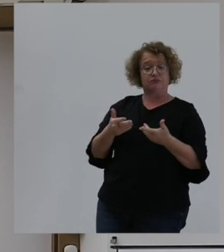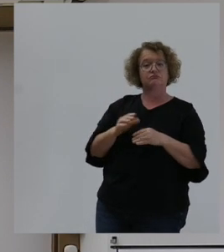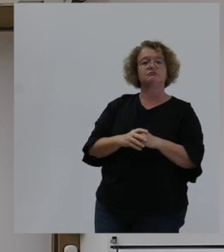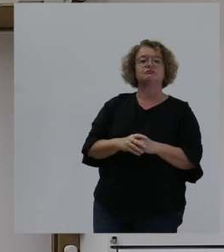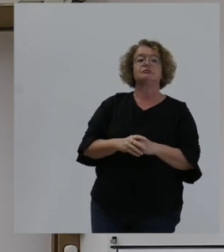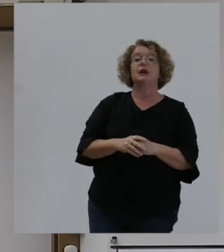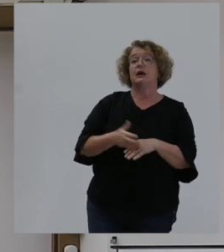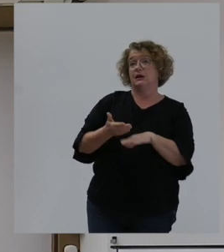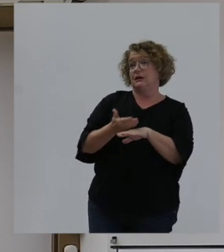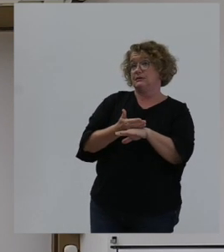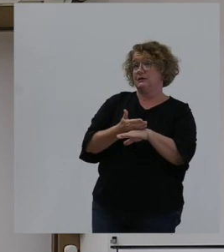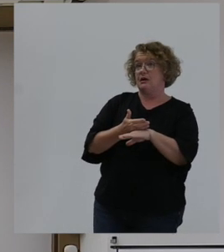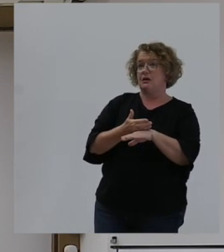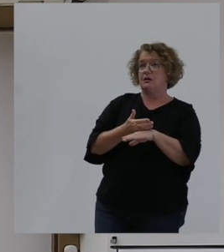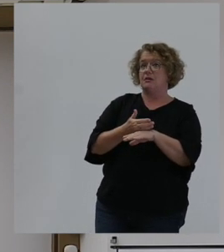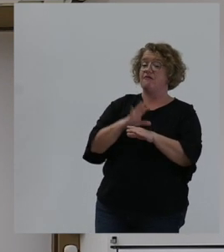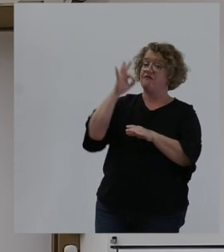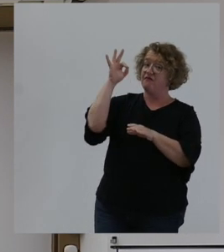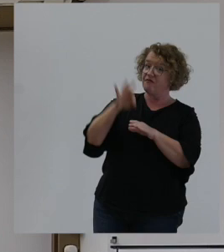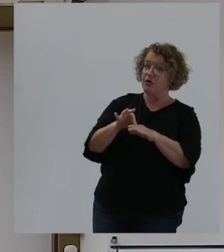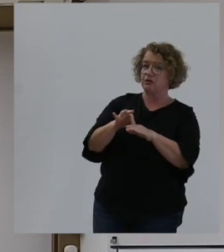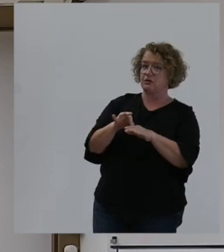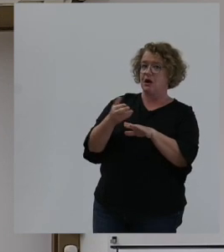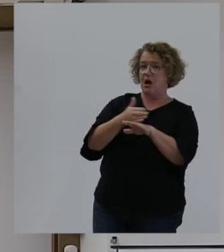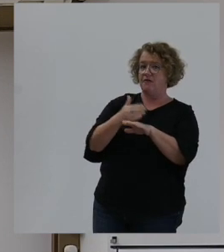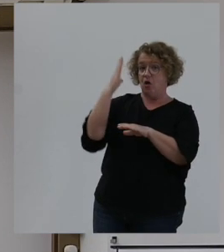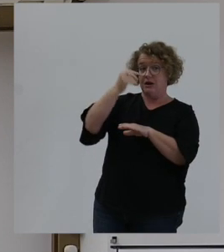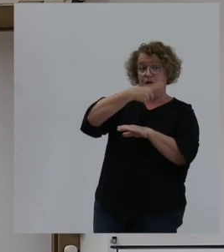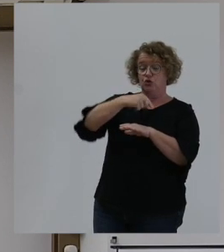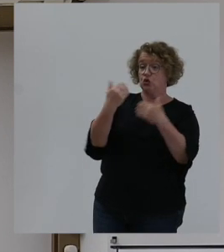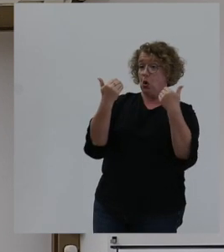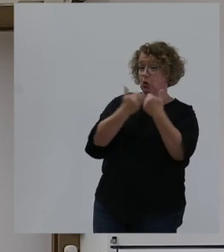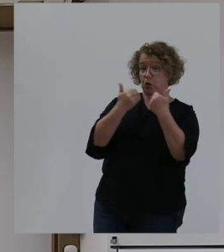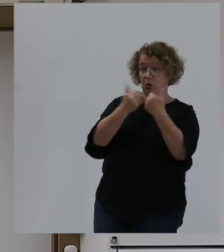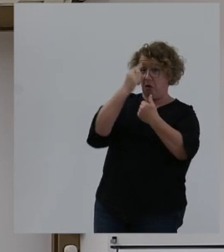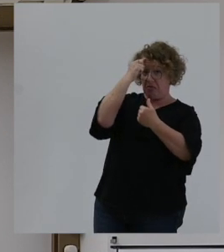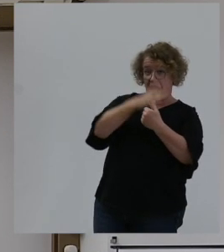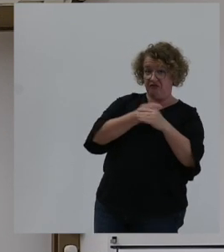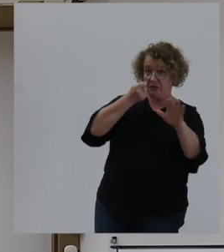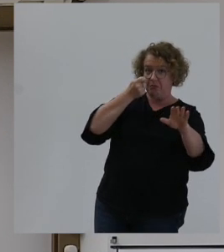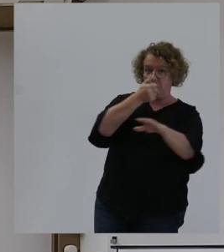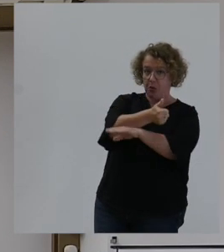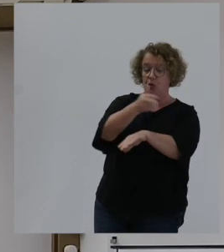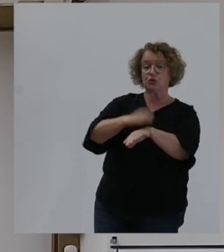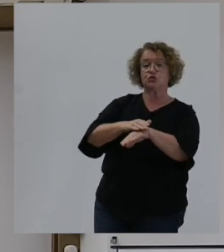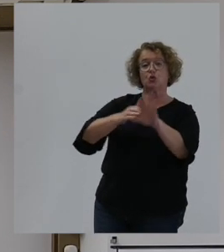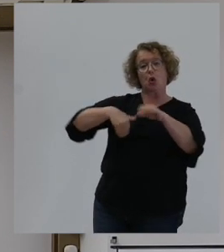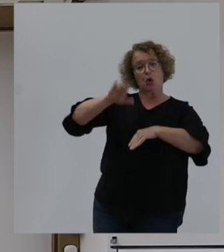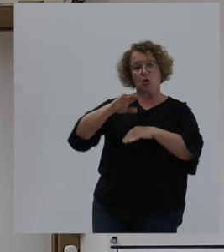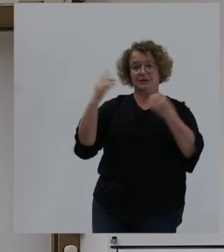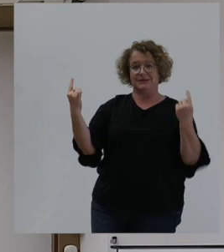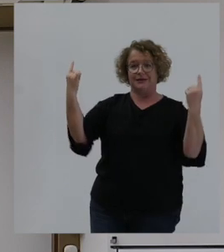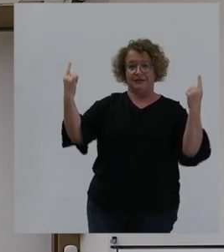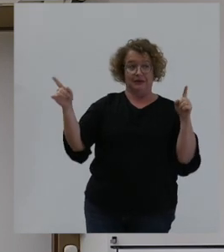chose qu'on a déjà dit lorsque l'offre a été votée. Les étudiants ont été consultés seulement à la marge. Donc la question que j'adresse ici aux deux candidats,